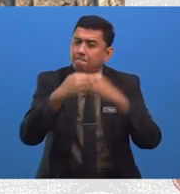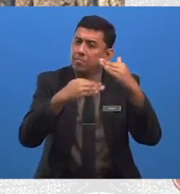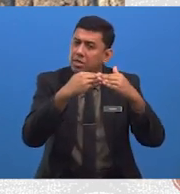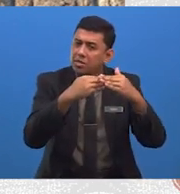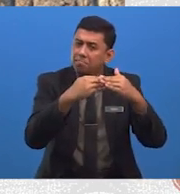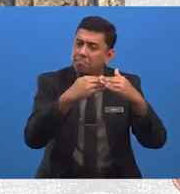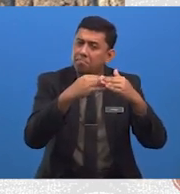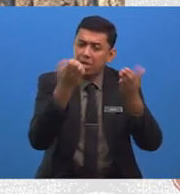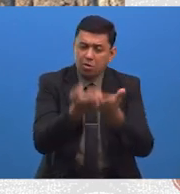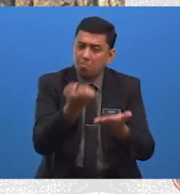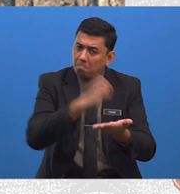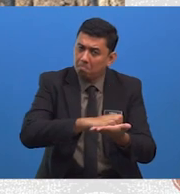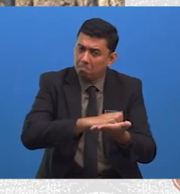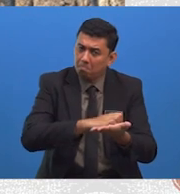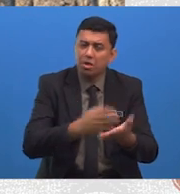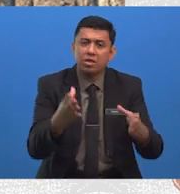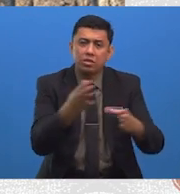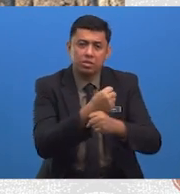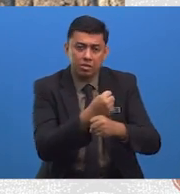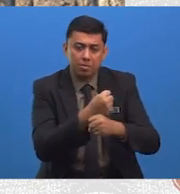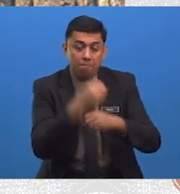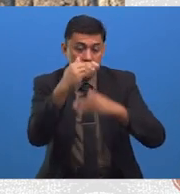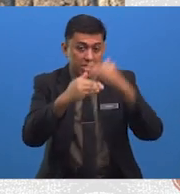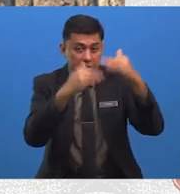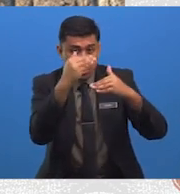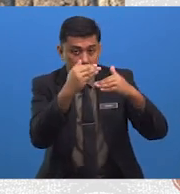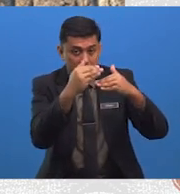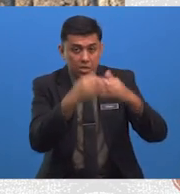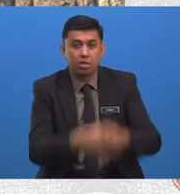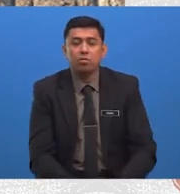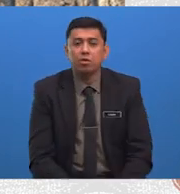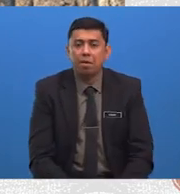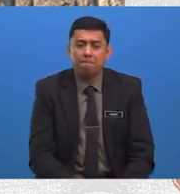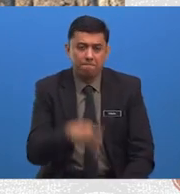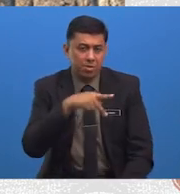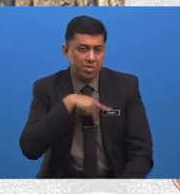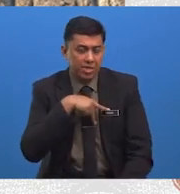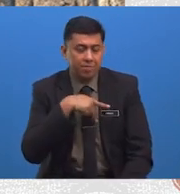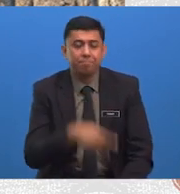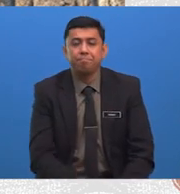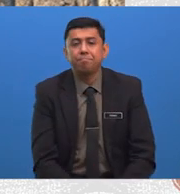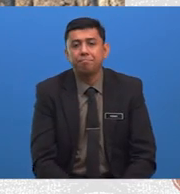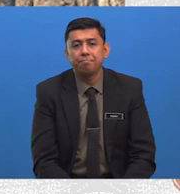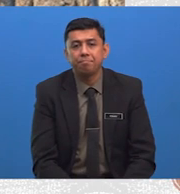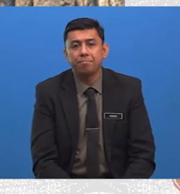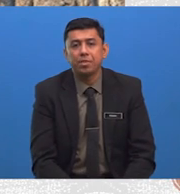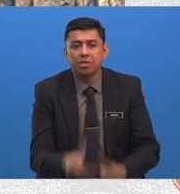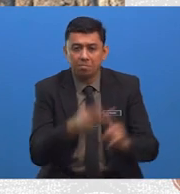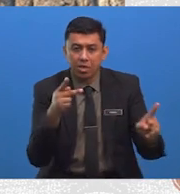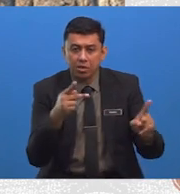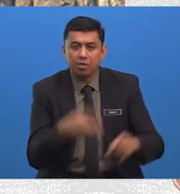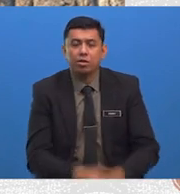sosioekonomi. Mereka dapat meningkatkan status pemiliknya. Terdiri